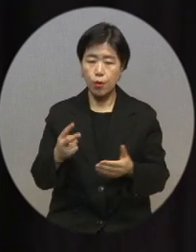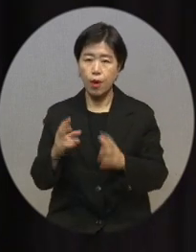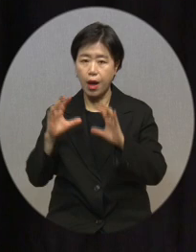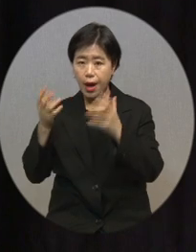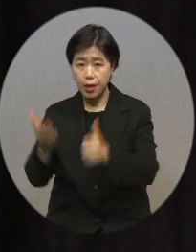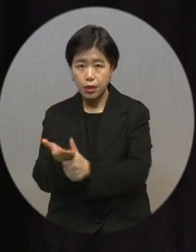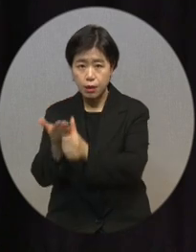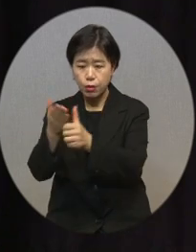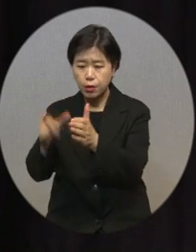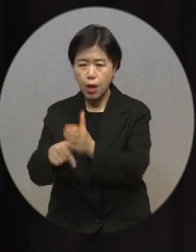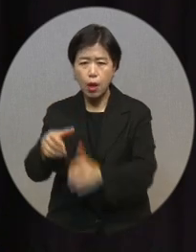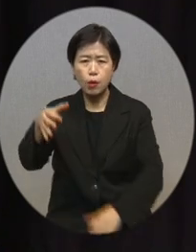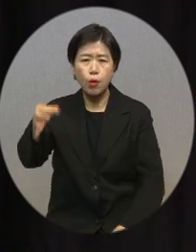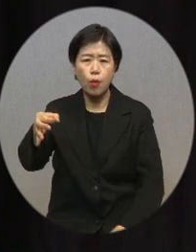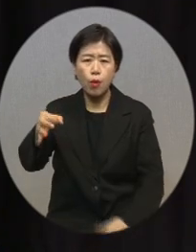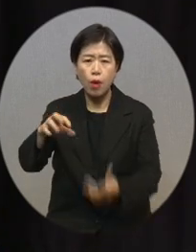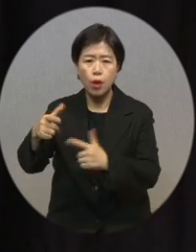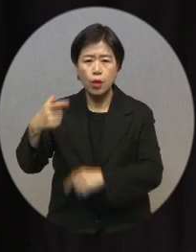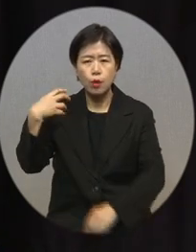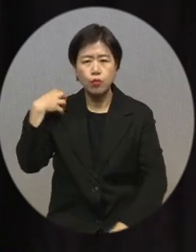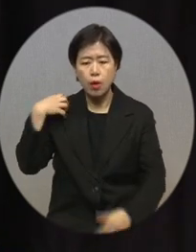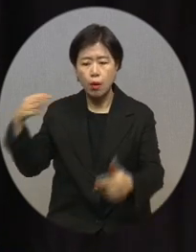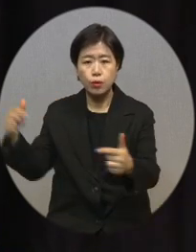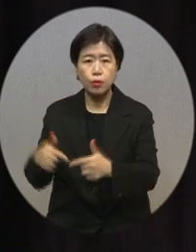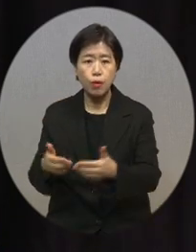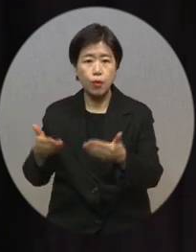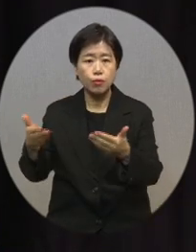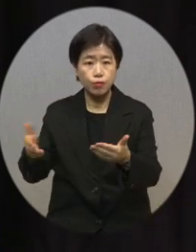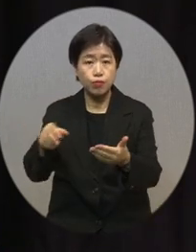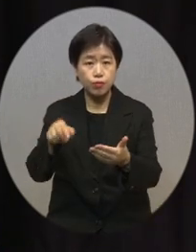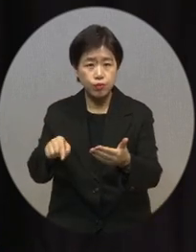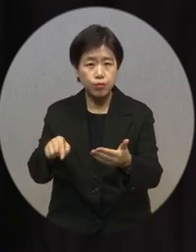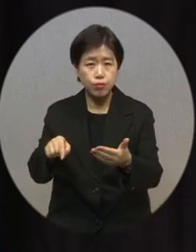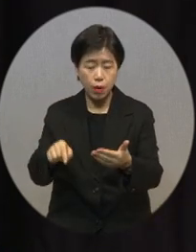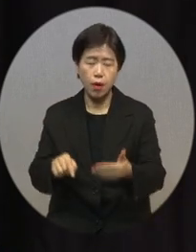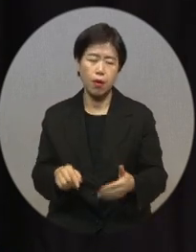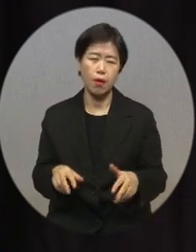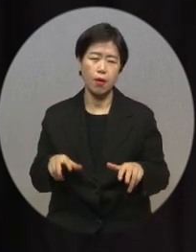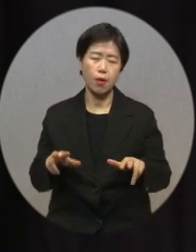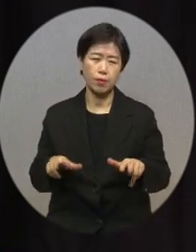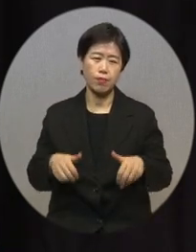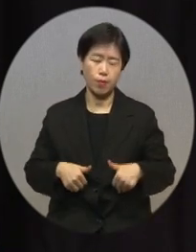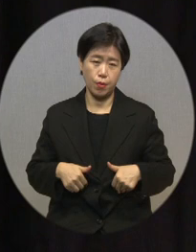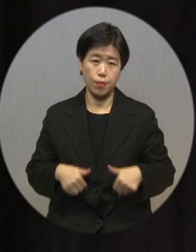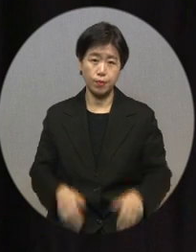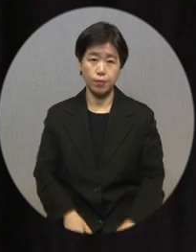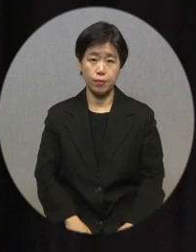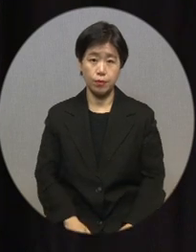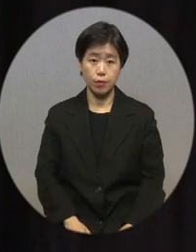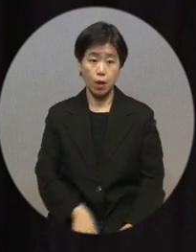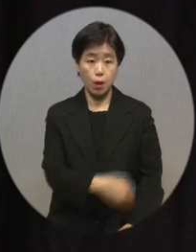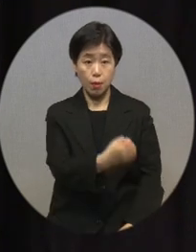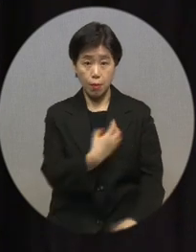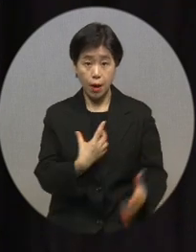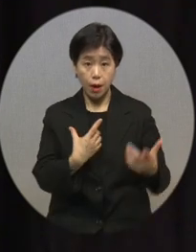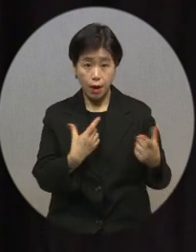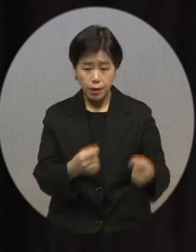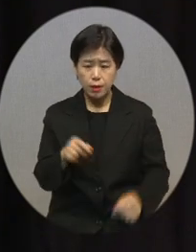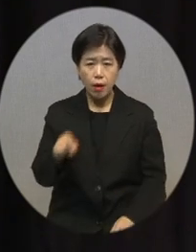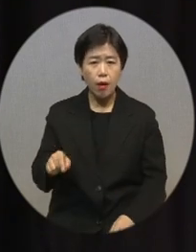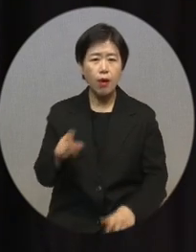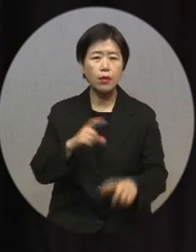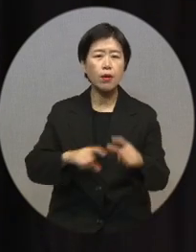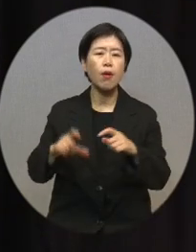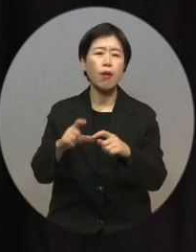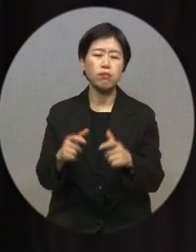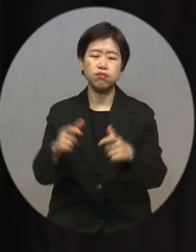이제 육아 양립을 위한 정책이죠. 네네. 그게 지금도 말씀을 좀 주셨지만 이게 이제 크게 확대돼야 되지 않겠어요?